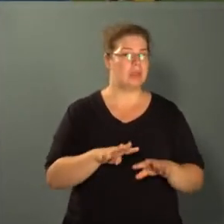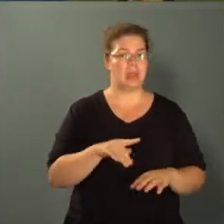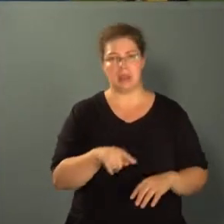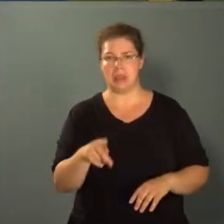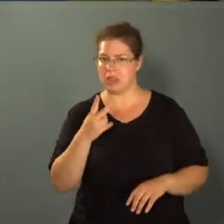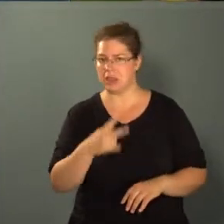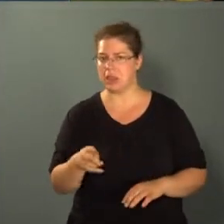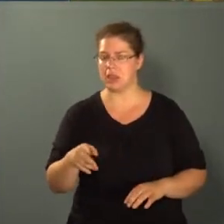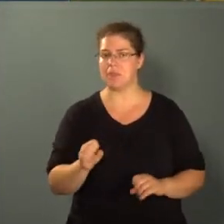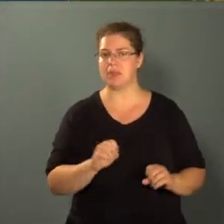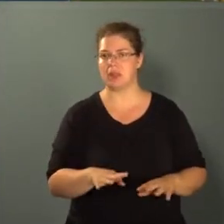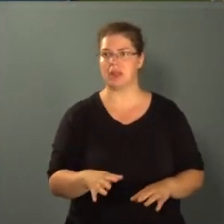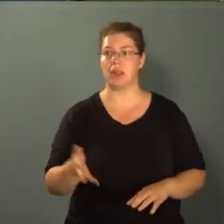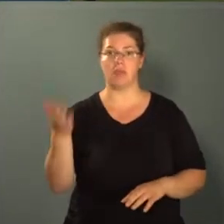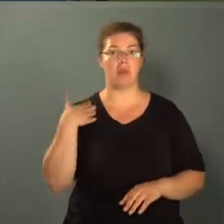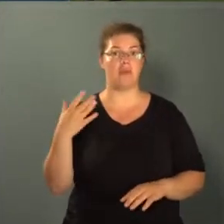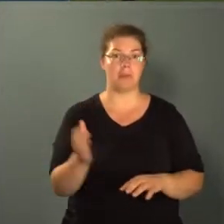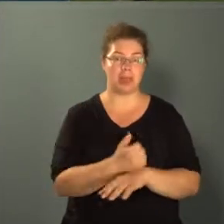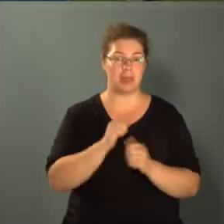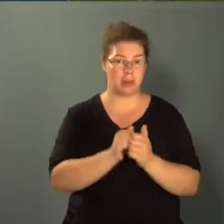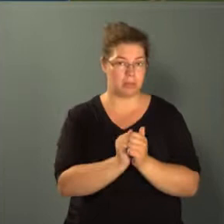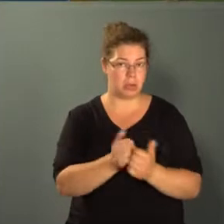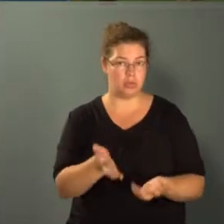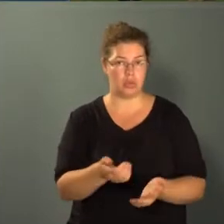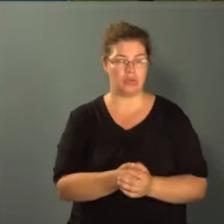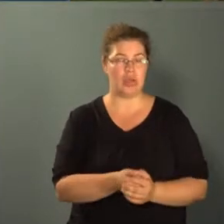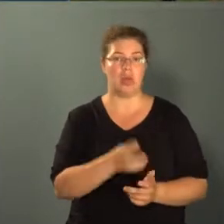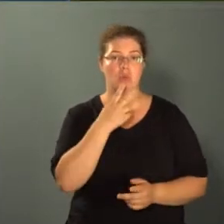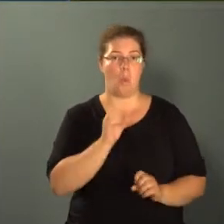19-et néztem, tehát a 19 megnyerte tavaly a bajnokságot, az U19.